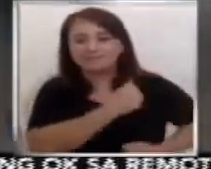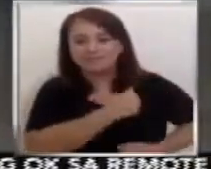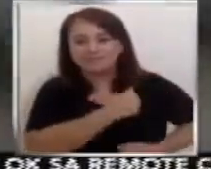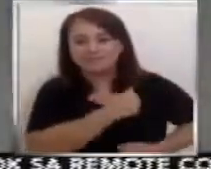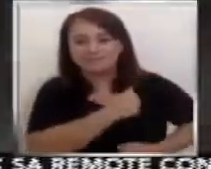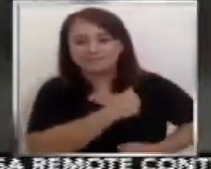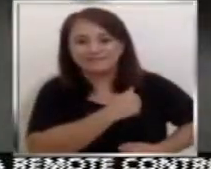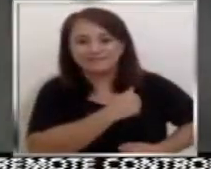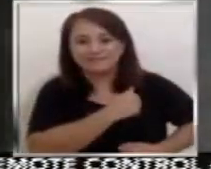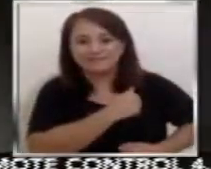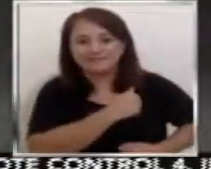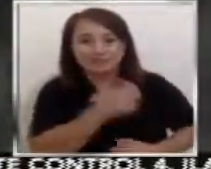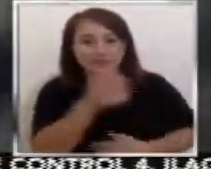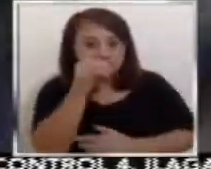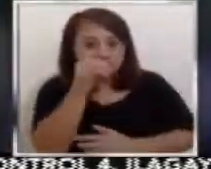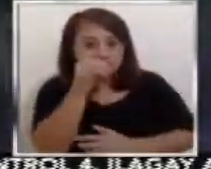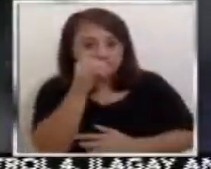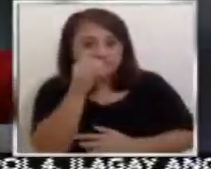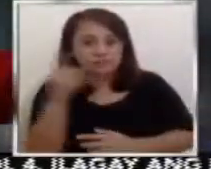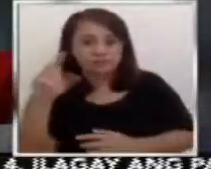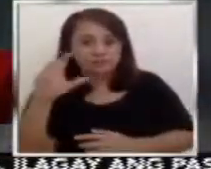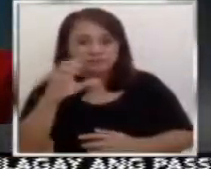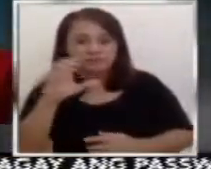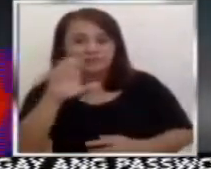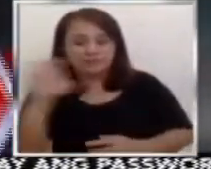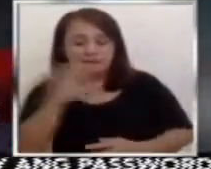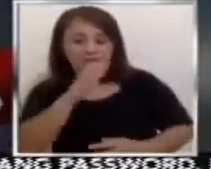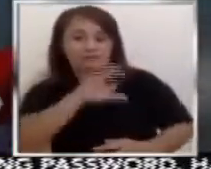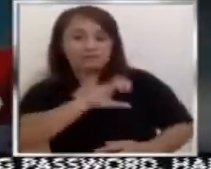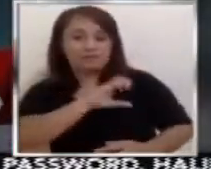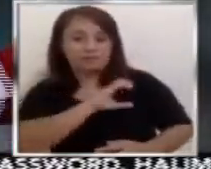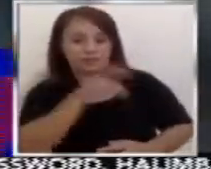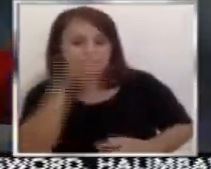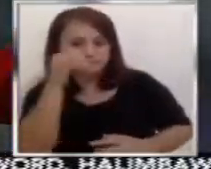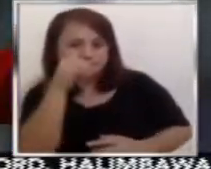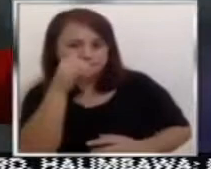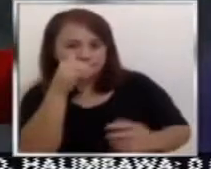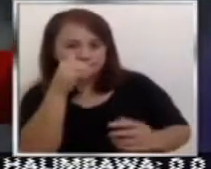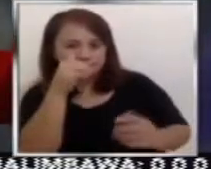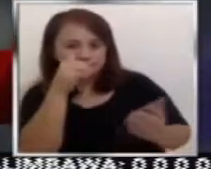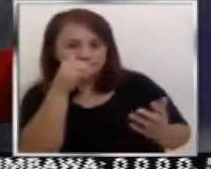Kuha ang video ng isa sa mga pulis na rumesponde. Tignan mo, huwag niyo alisan ng mata.